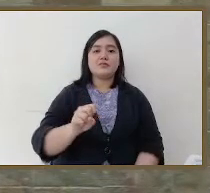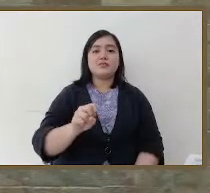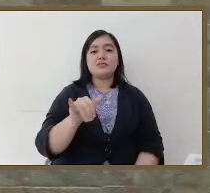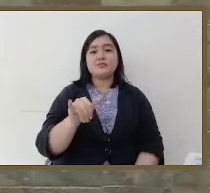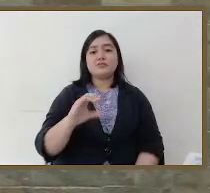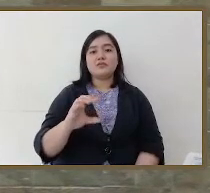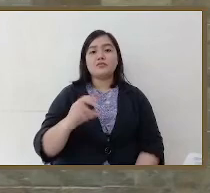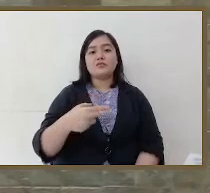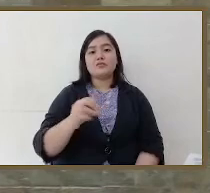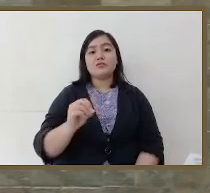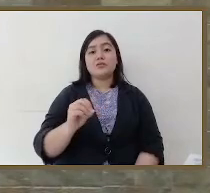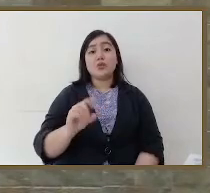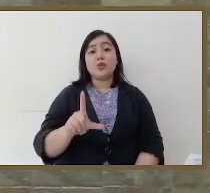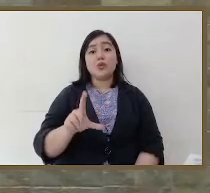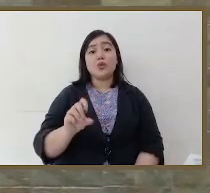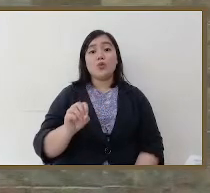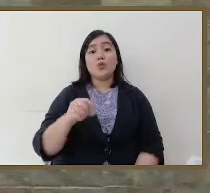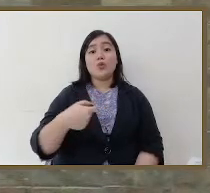spanking anymore.